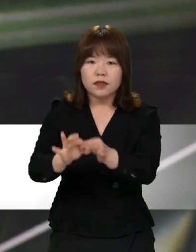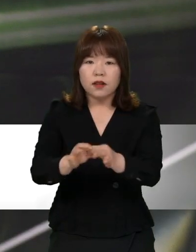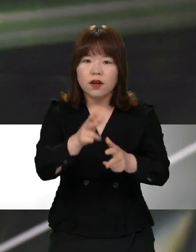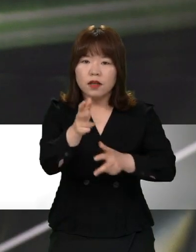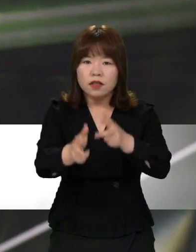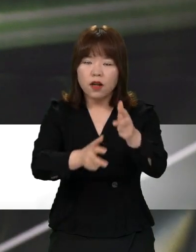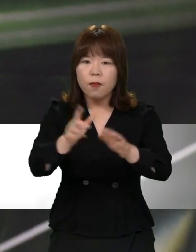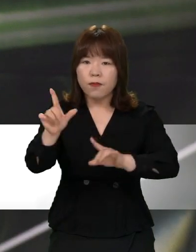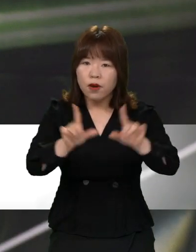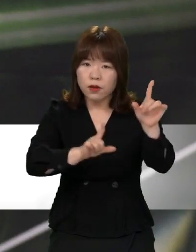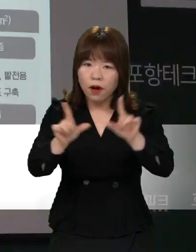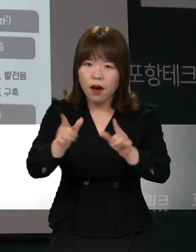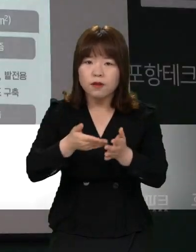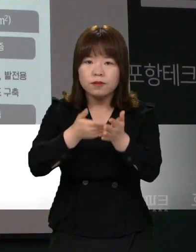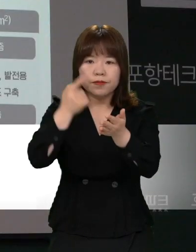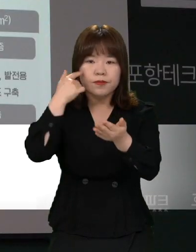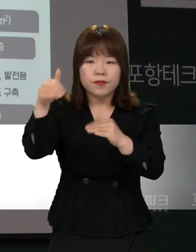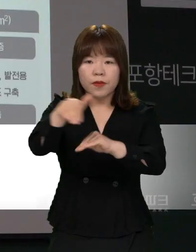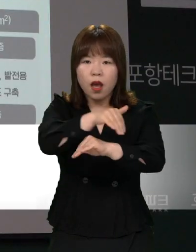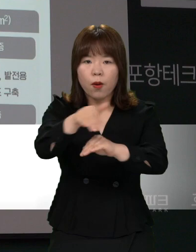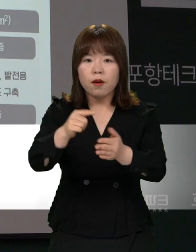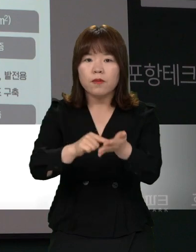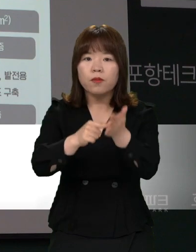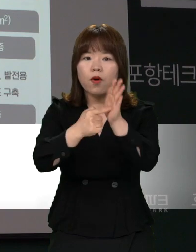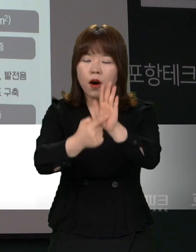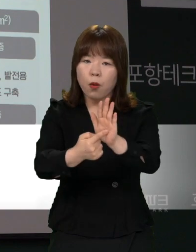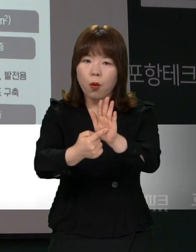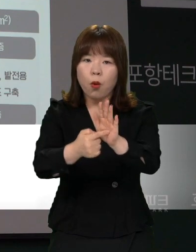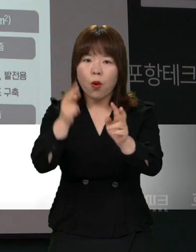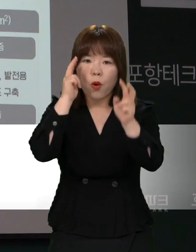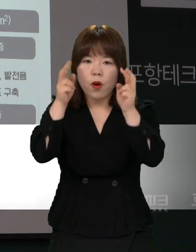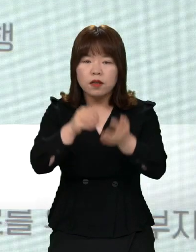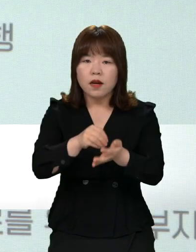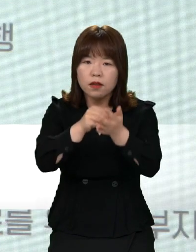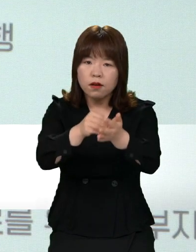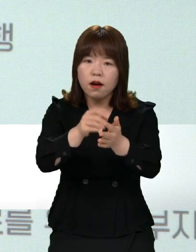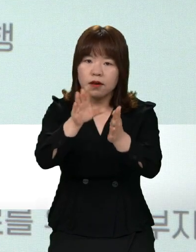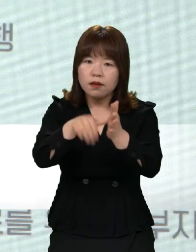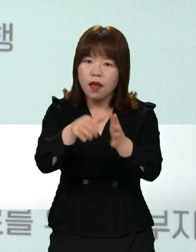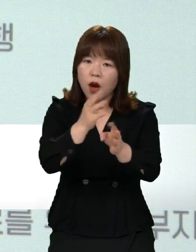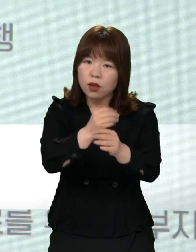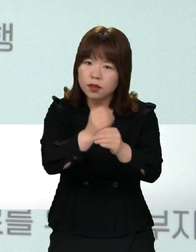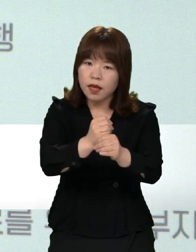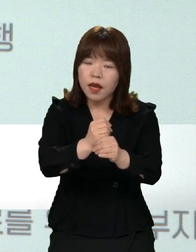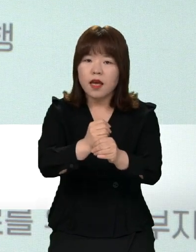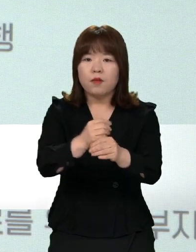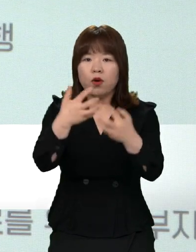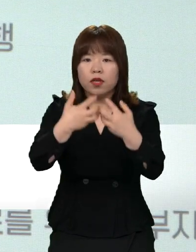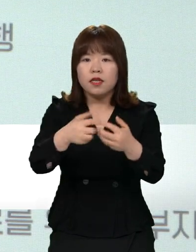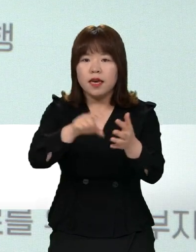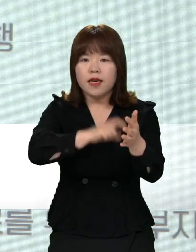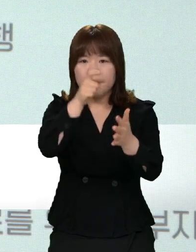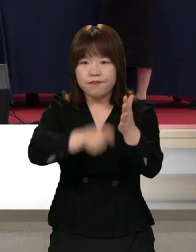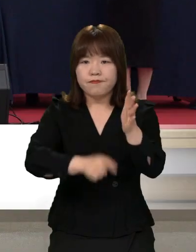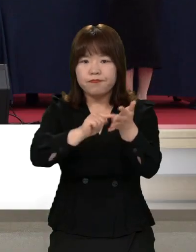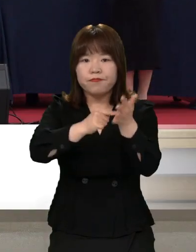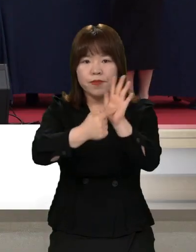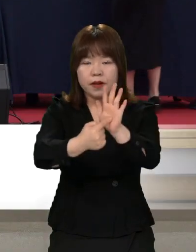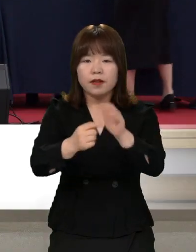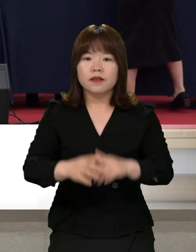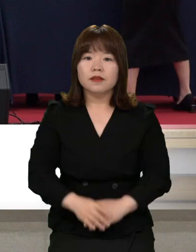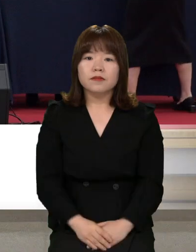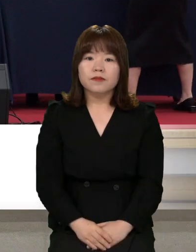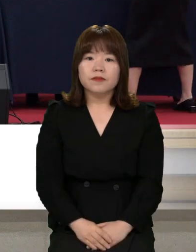구축 사업의 현황과 추진 계획을 발표하고 입주 예상 시기, 구축 장비 목록 등을 밝히기도